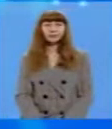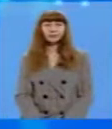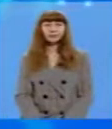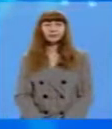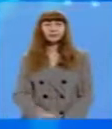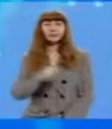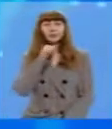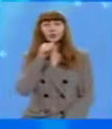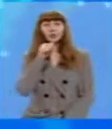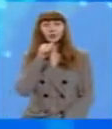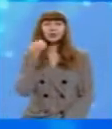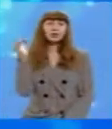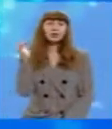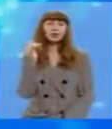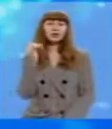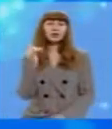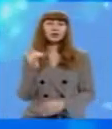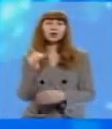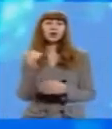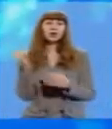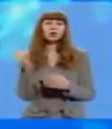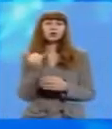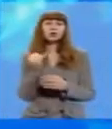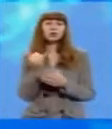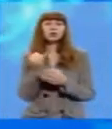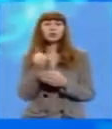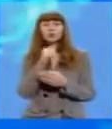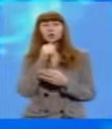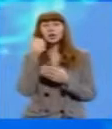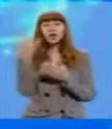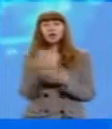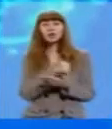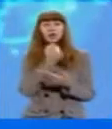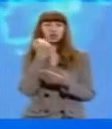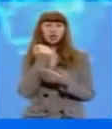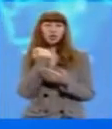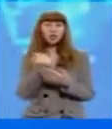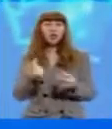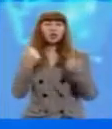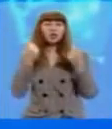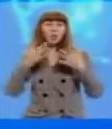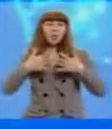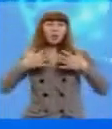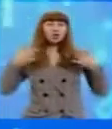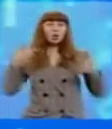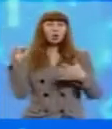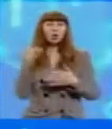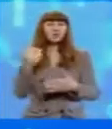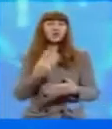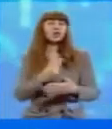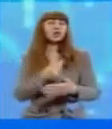Қостанайда ірі көлемде есірткі тәркіленді. Облыстық полиция департаменті есірткі қылмысына қарсы іс-қимыл басқармасының